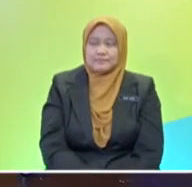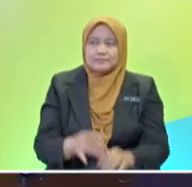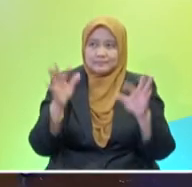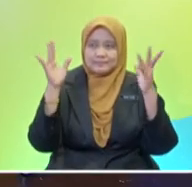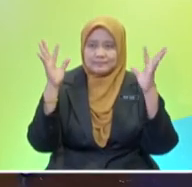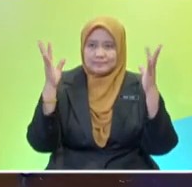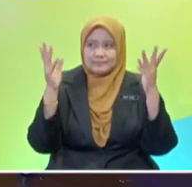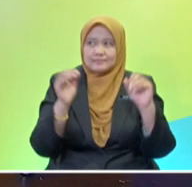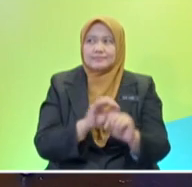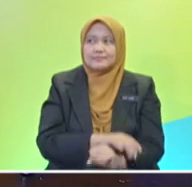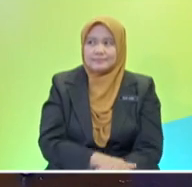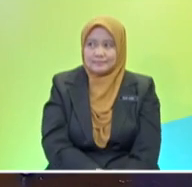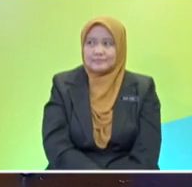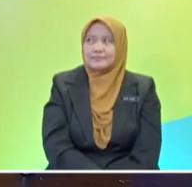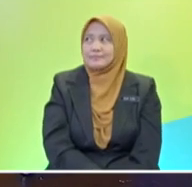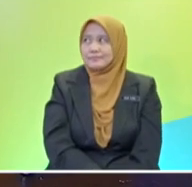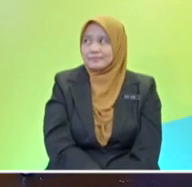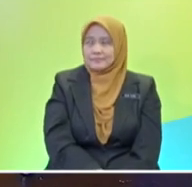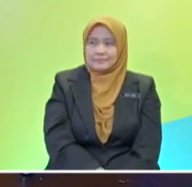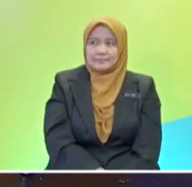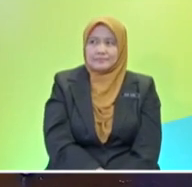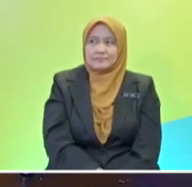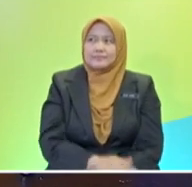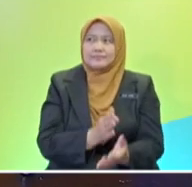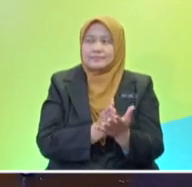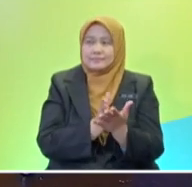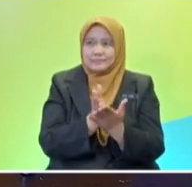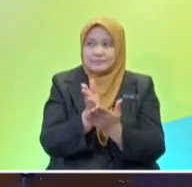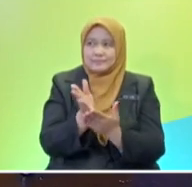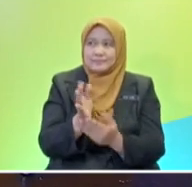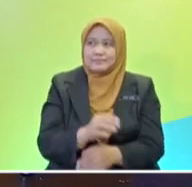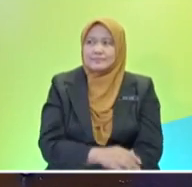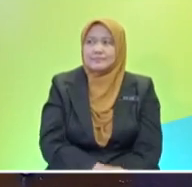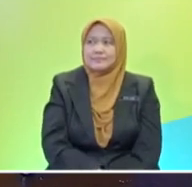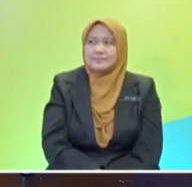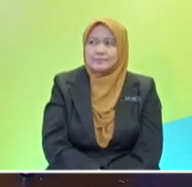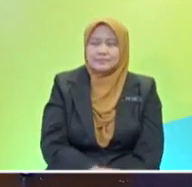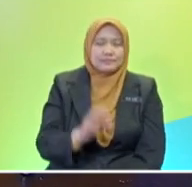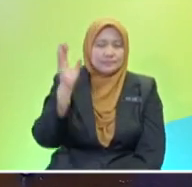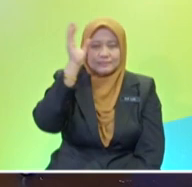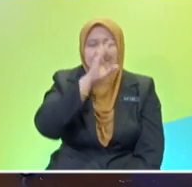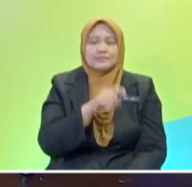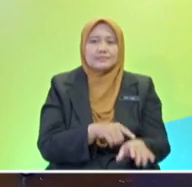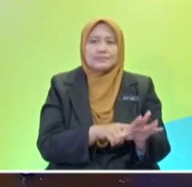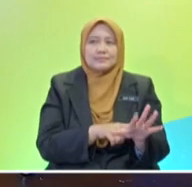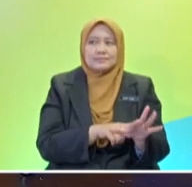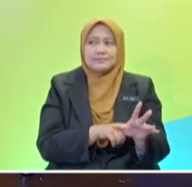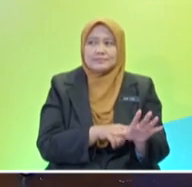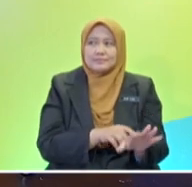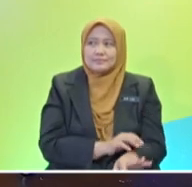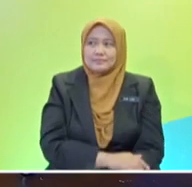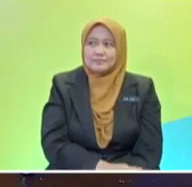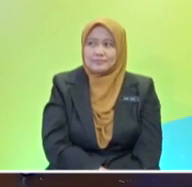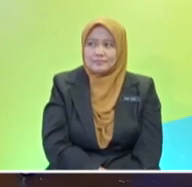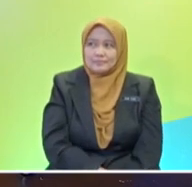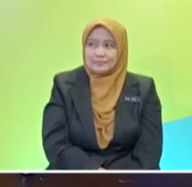Din. Okey, murid di sana seronok kan? Okey, seterusnya Din. Din cuba cari daun. Kalau kita tengok urat-urat